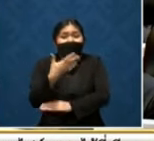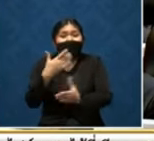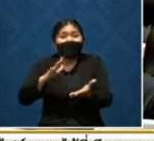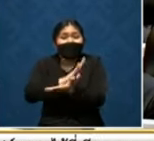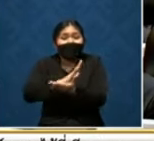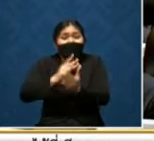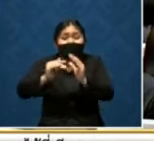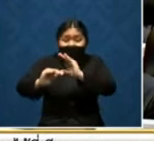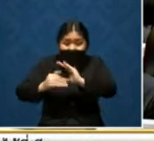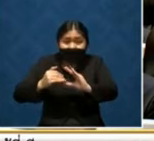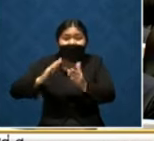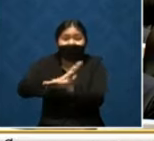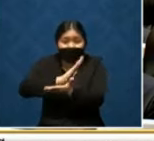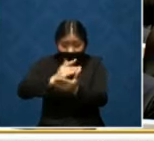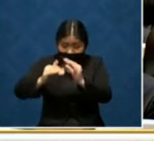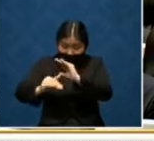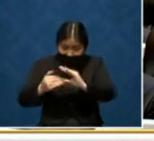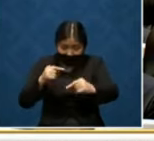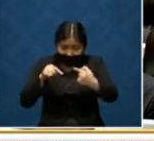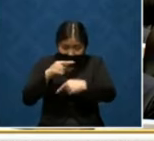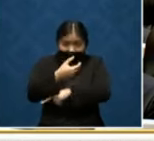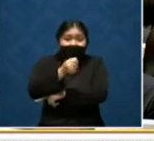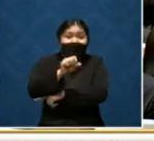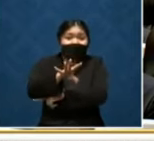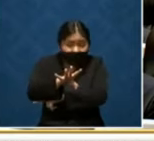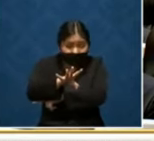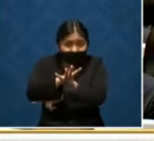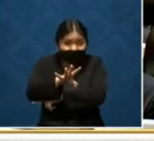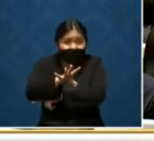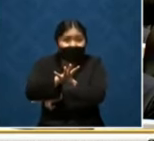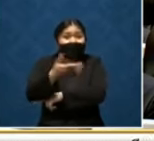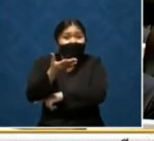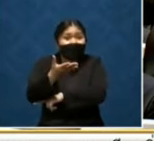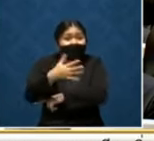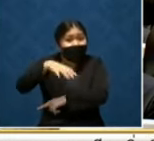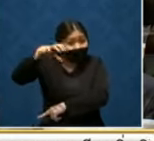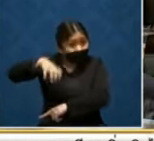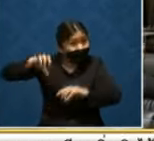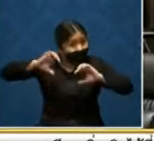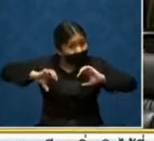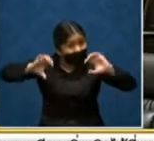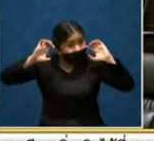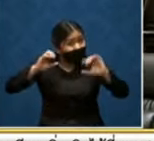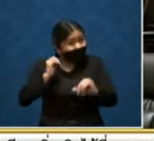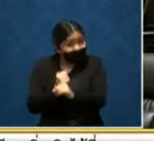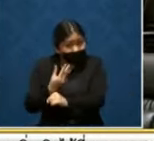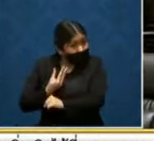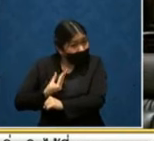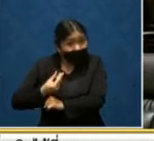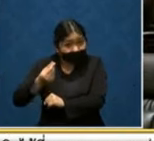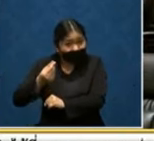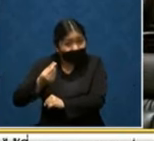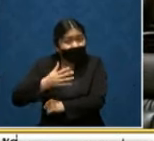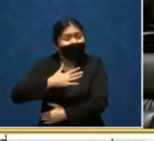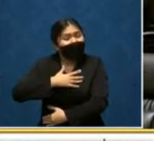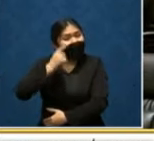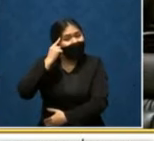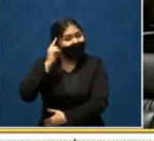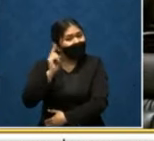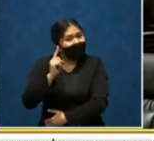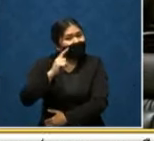บันทึกข้อความลงวันที่ 14ส่งวันที่ 14นี่หน่วยงานราชการเกิดทำกันเร็วขนาดนี้ผมคิดว่า